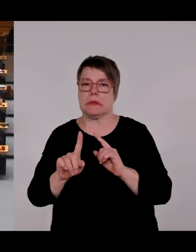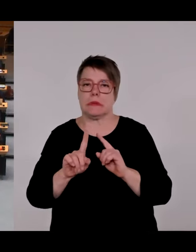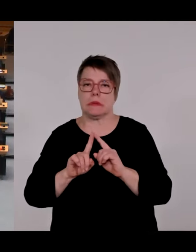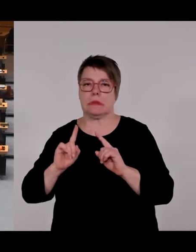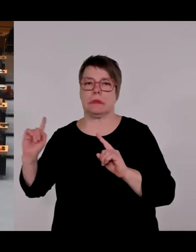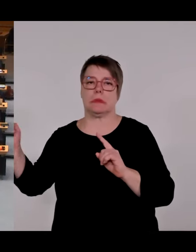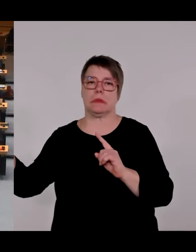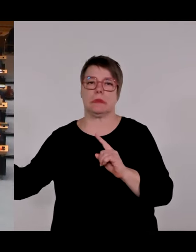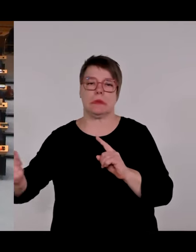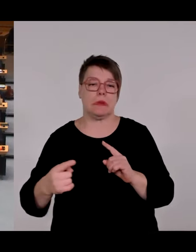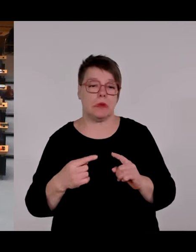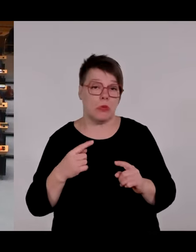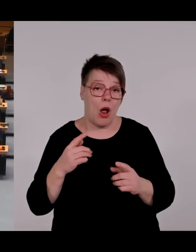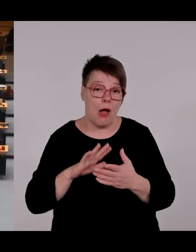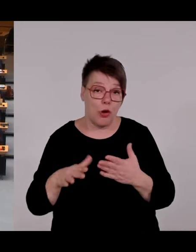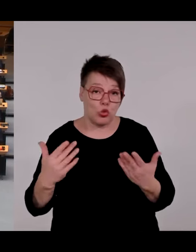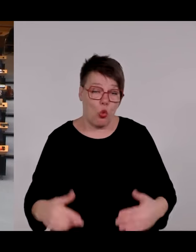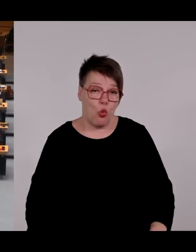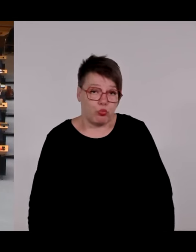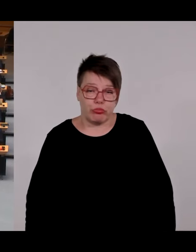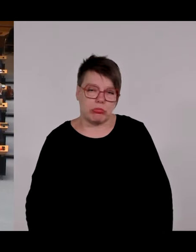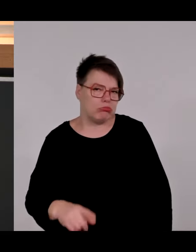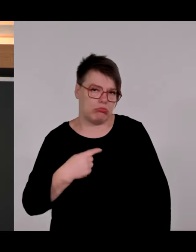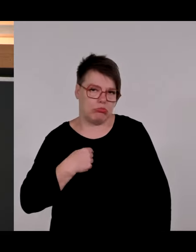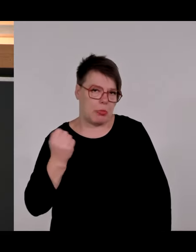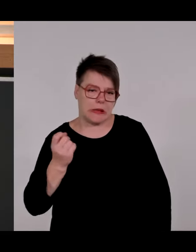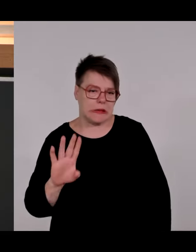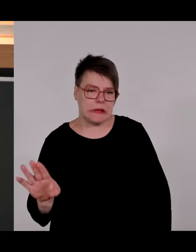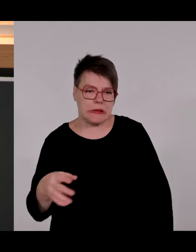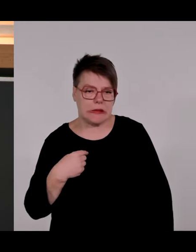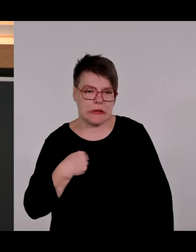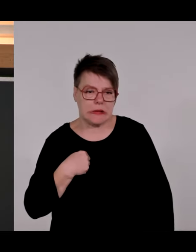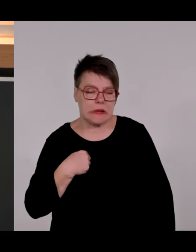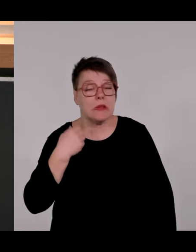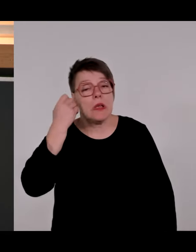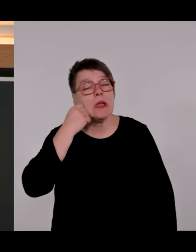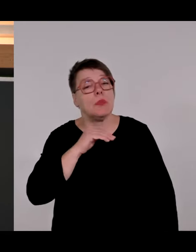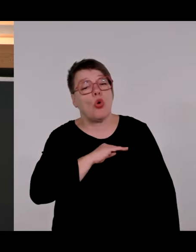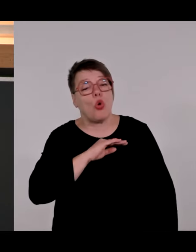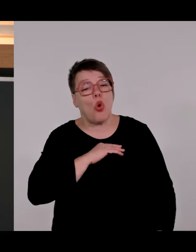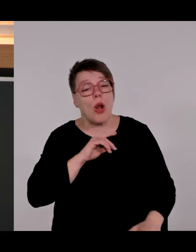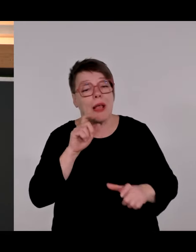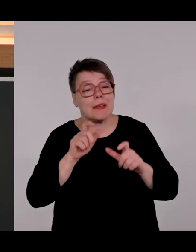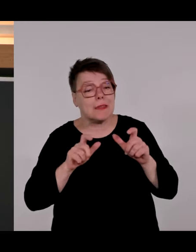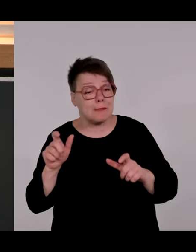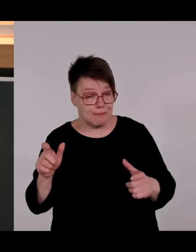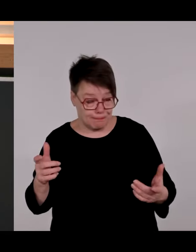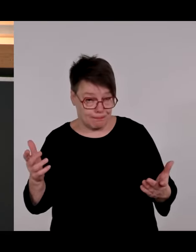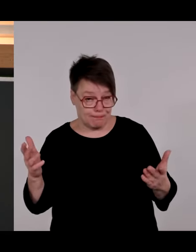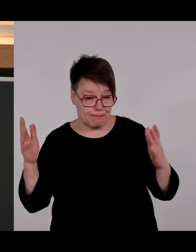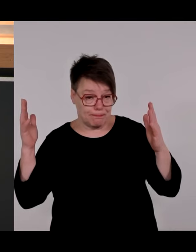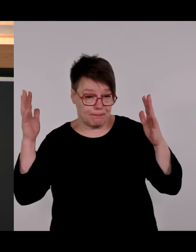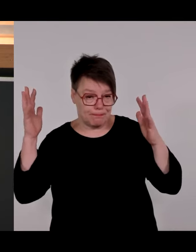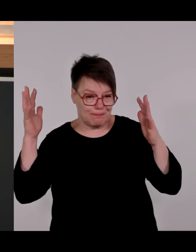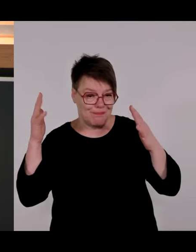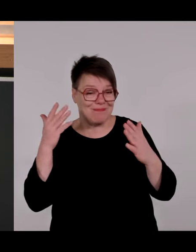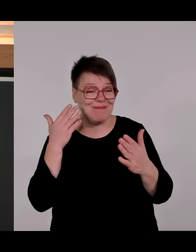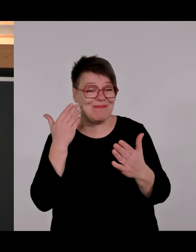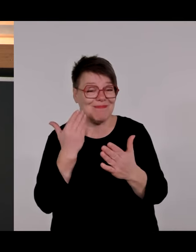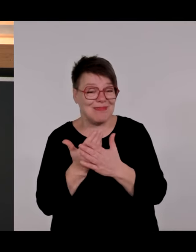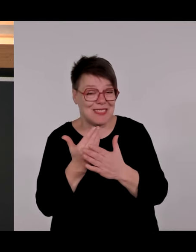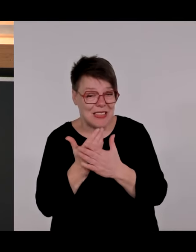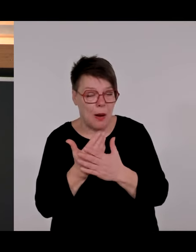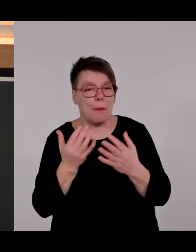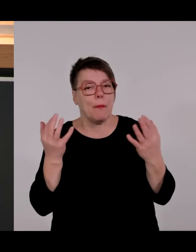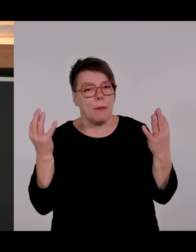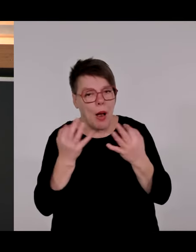Und genau deshalb braucht der Görlitzer Park eine Einfriedung, und zwar zur